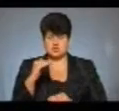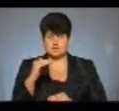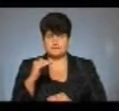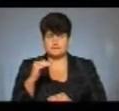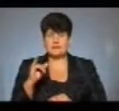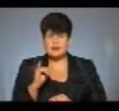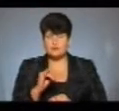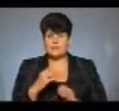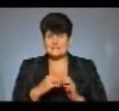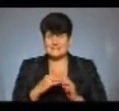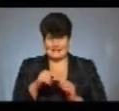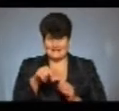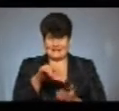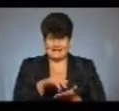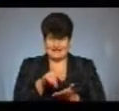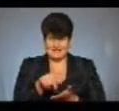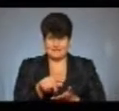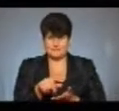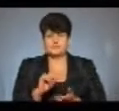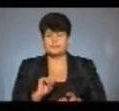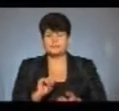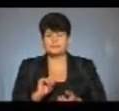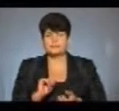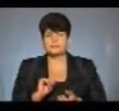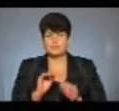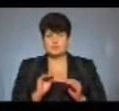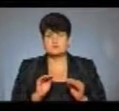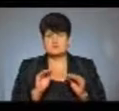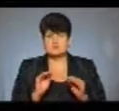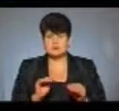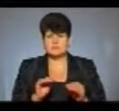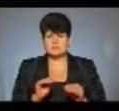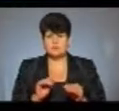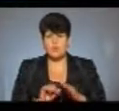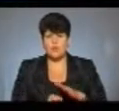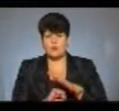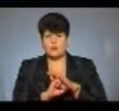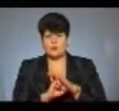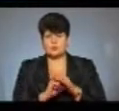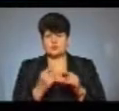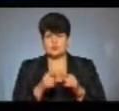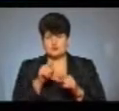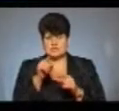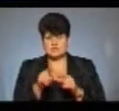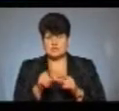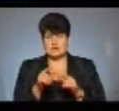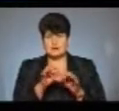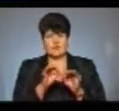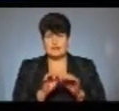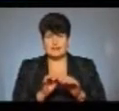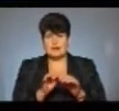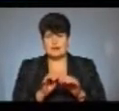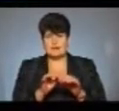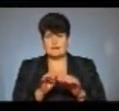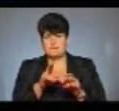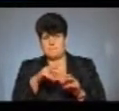І посередині, зараз він відміряємо, буде ставити місць електротранс опору, щоб цю контактну мережу, щоб вона не провисала, щоб не